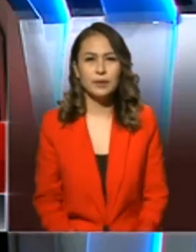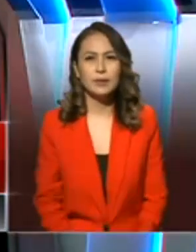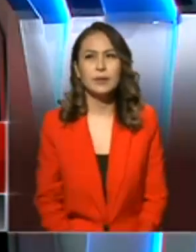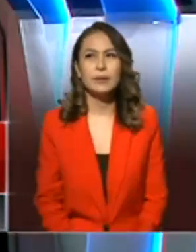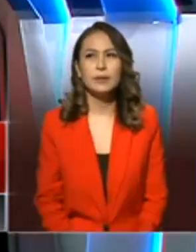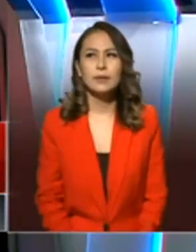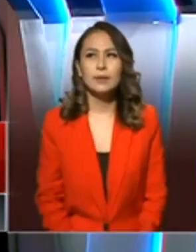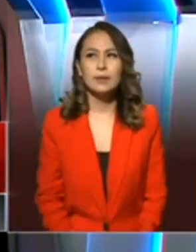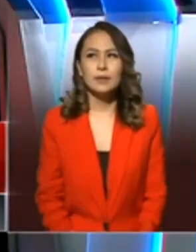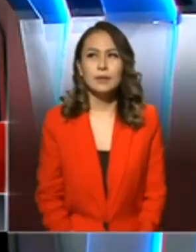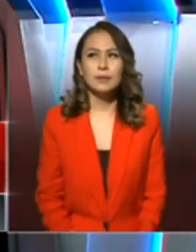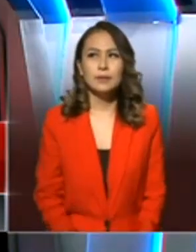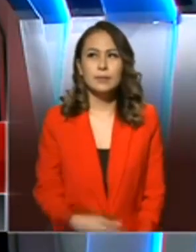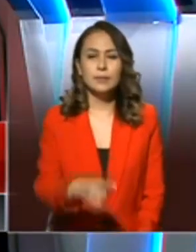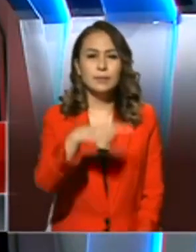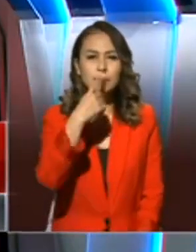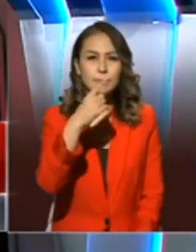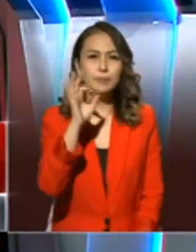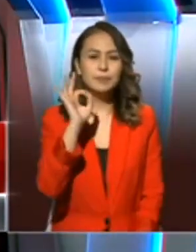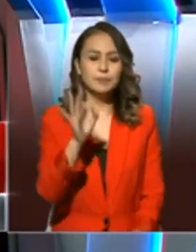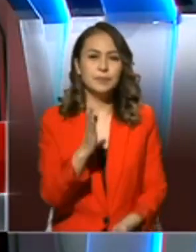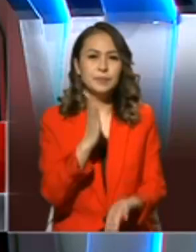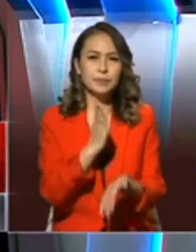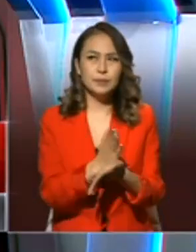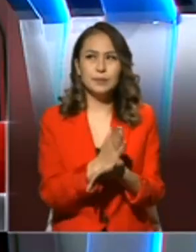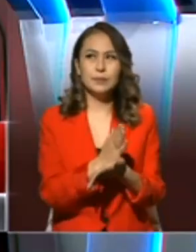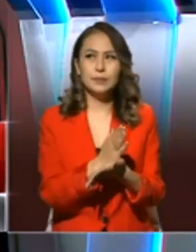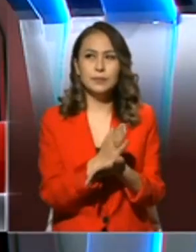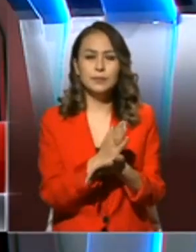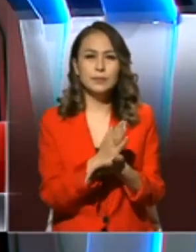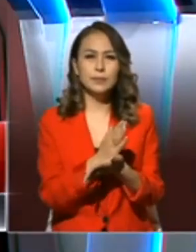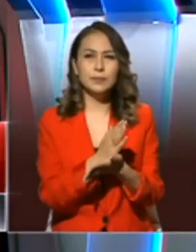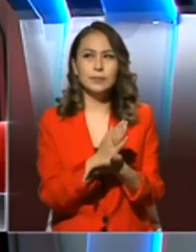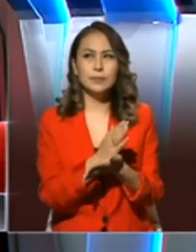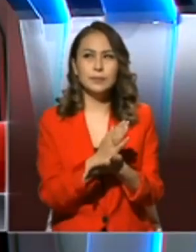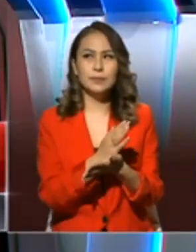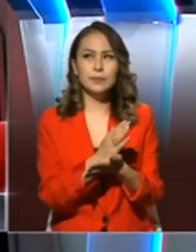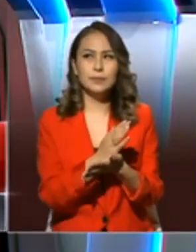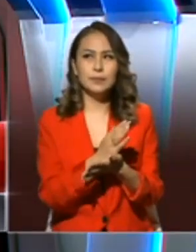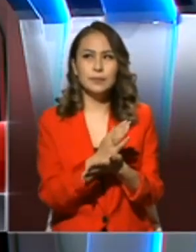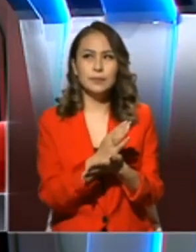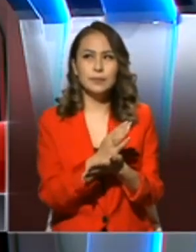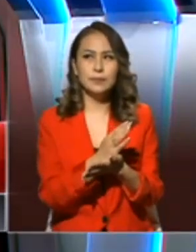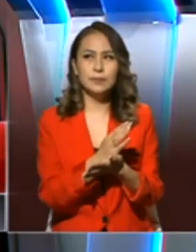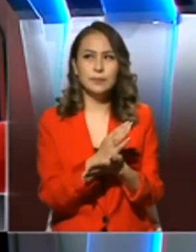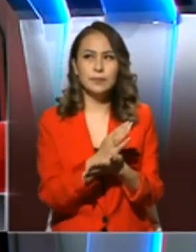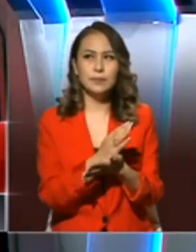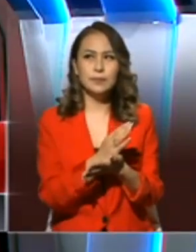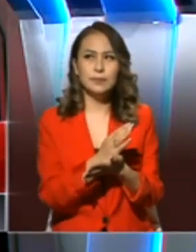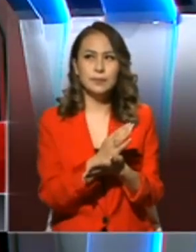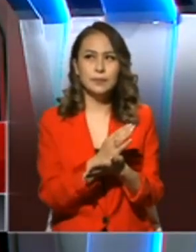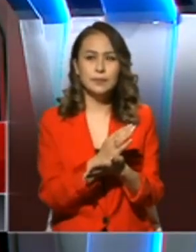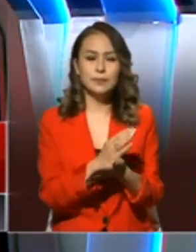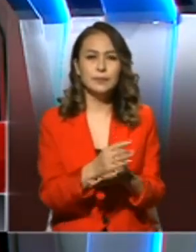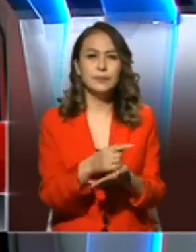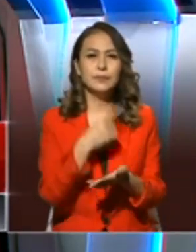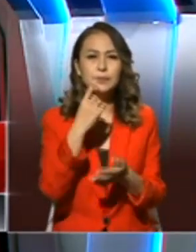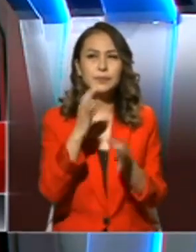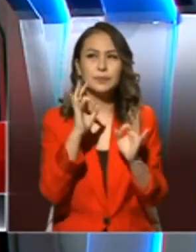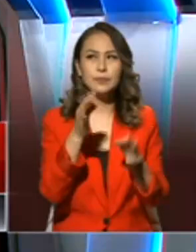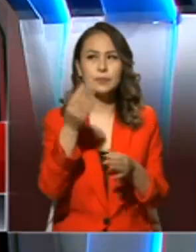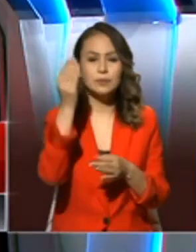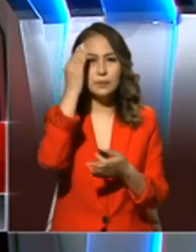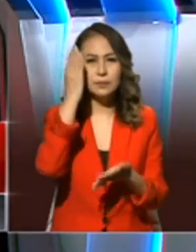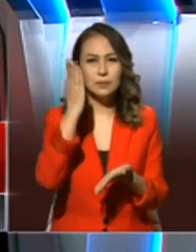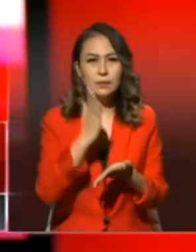бұл кісінің айтқаны енді шындығы бар, бірақ қараңыз. Радикалды айтып тұрған сияқты ма? Радикалды көзқарас па? Иә, радикалды көзқарасы бар деп